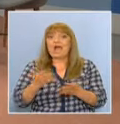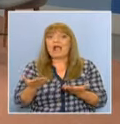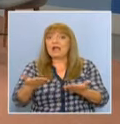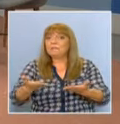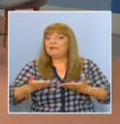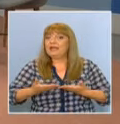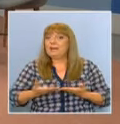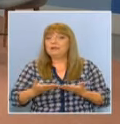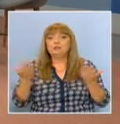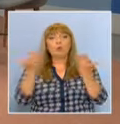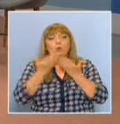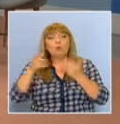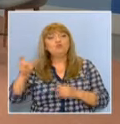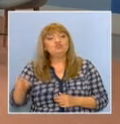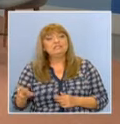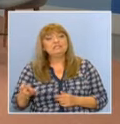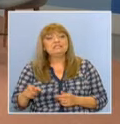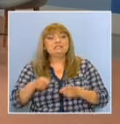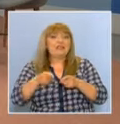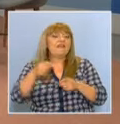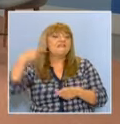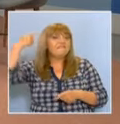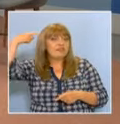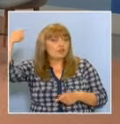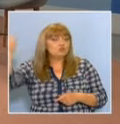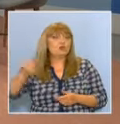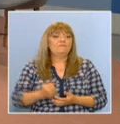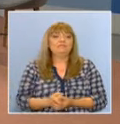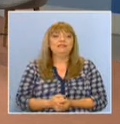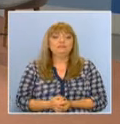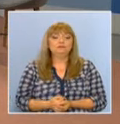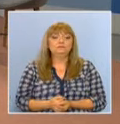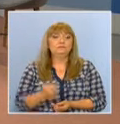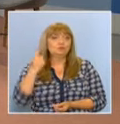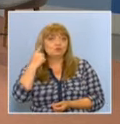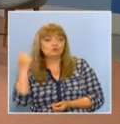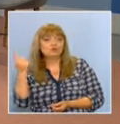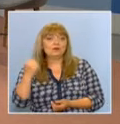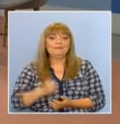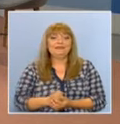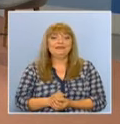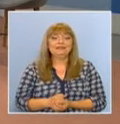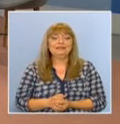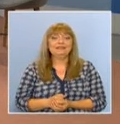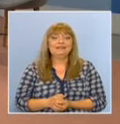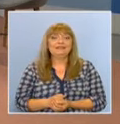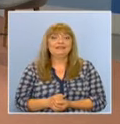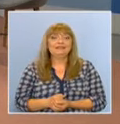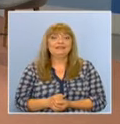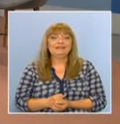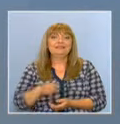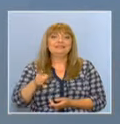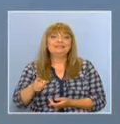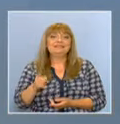приемат учениците предметът философия? Чухме мнението на Александра. Тя е